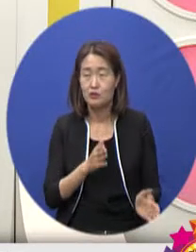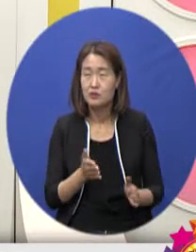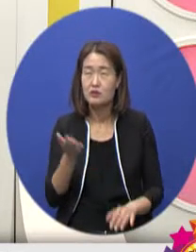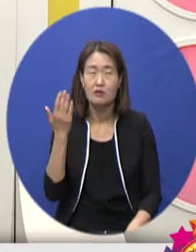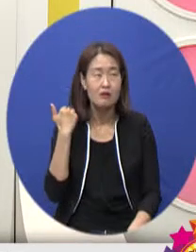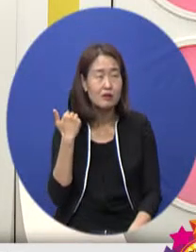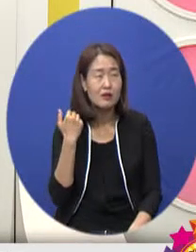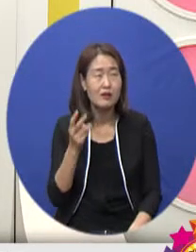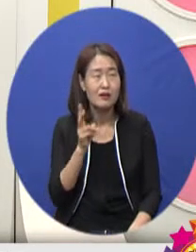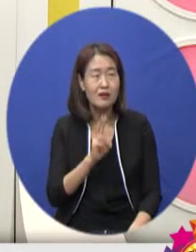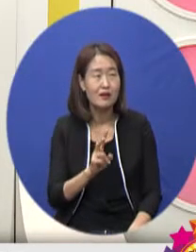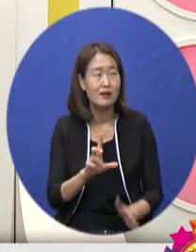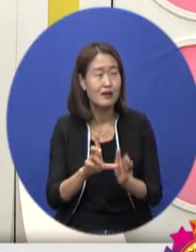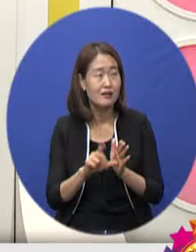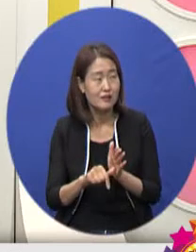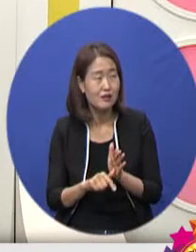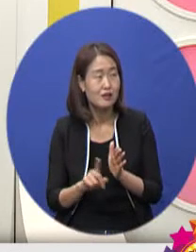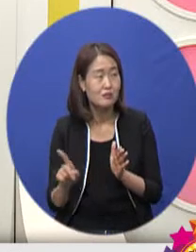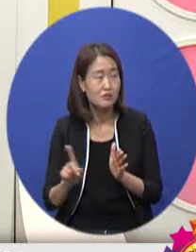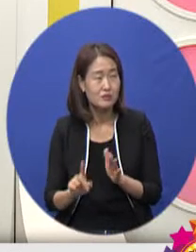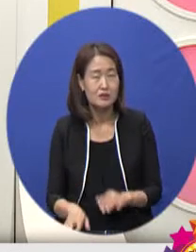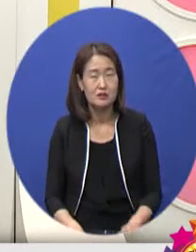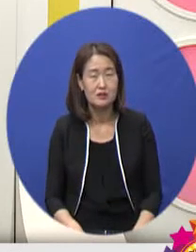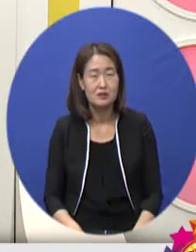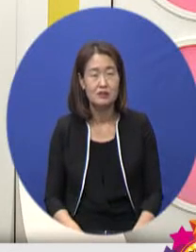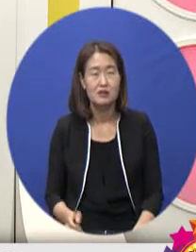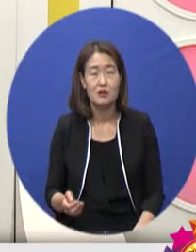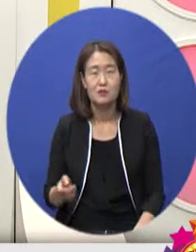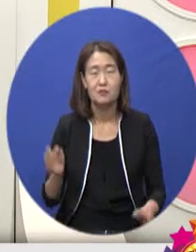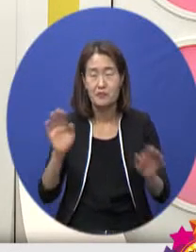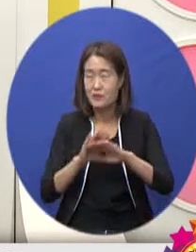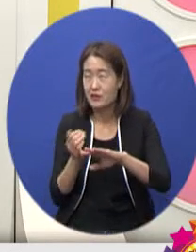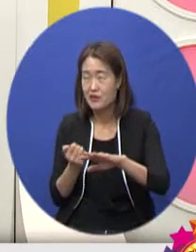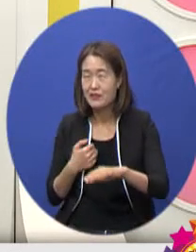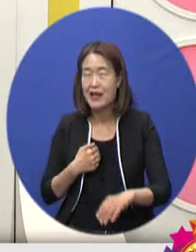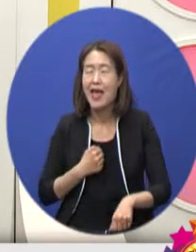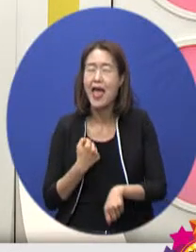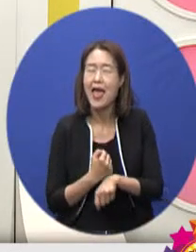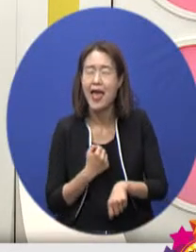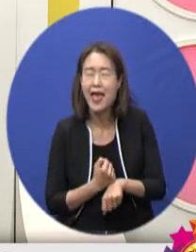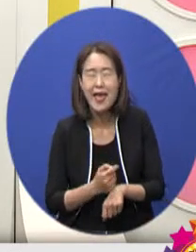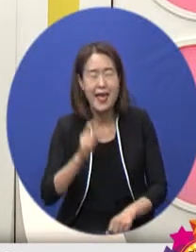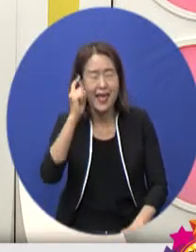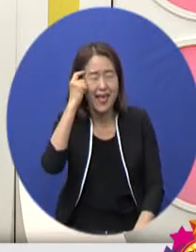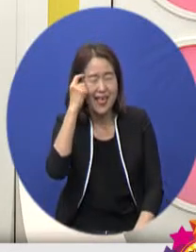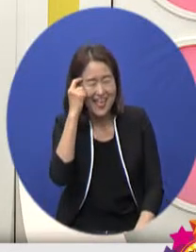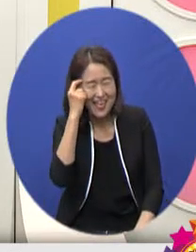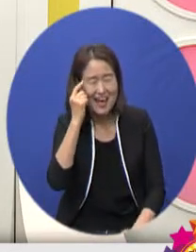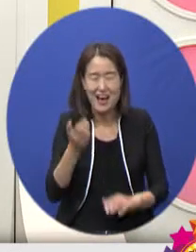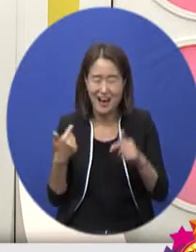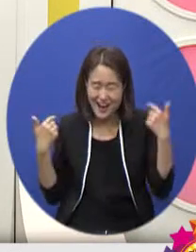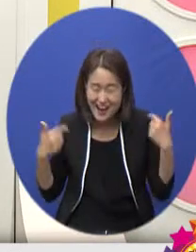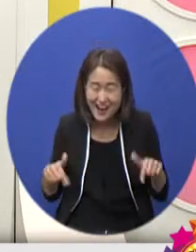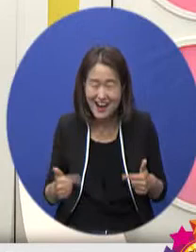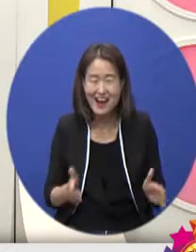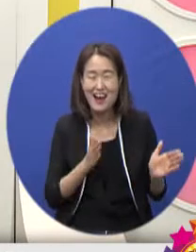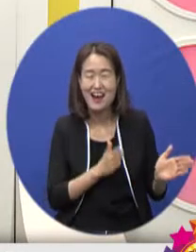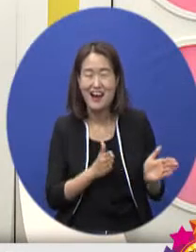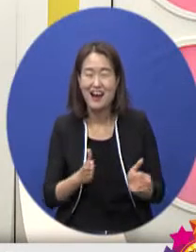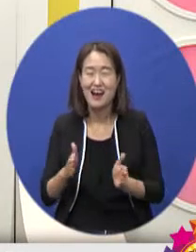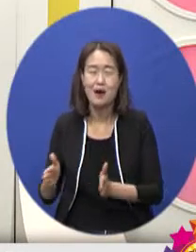할 때는 좀 전날부터 내일은 해야지 이렇게 이제 준비를 했었는데